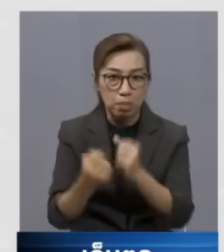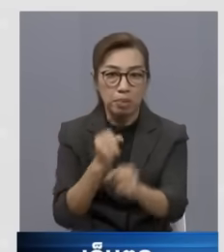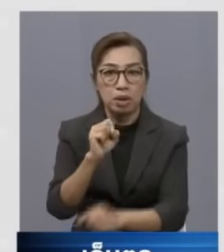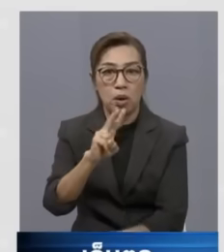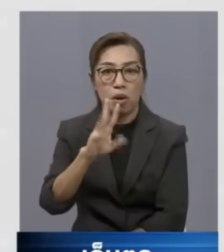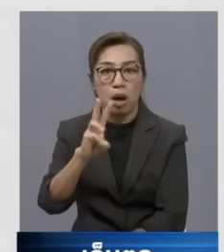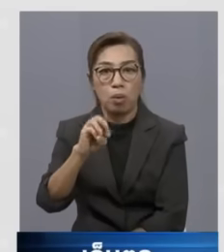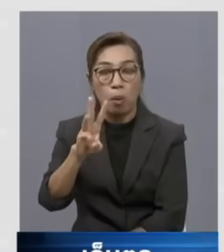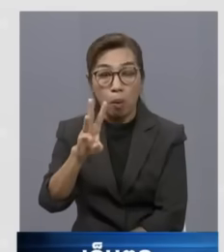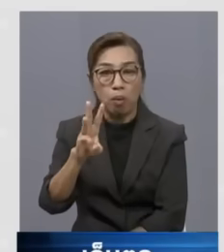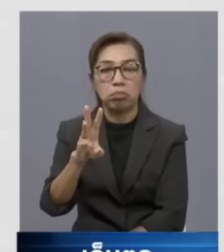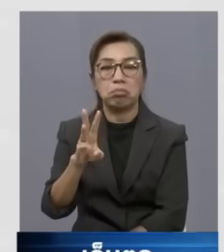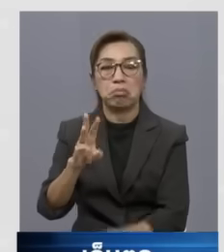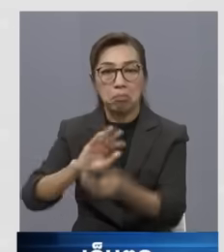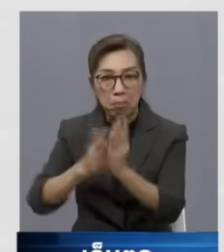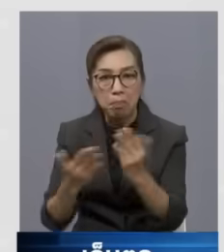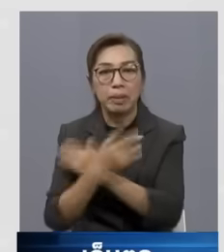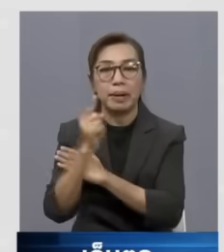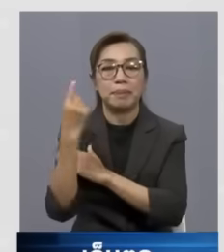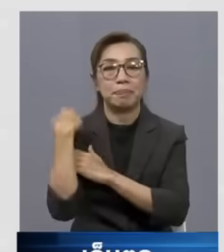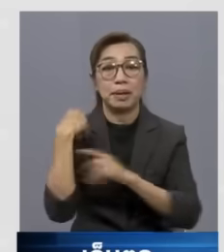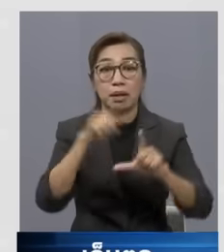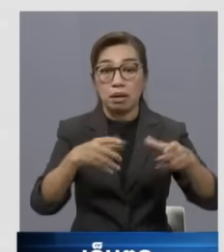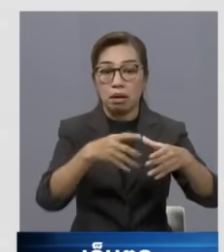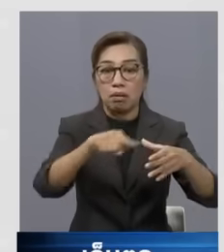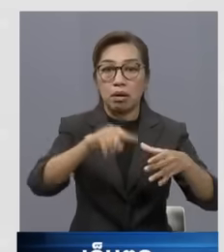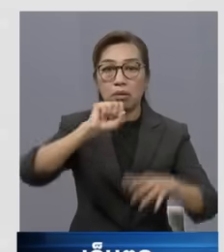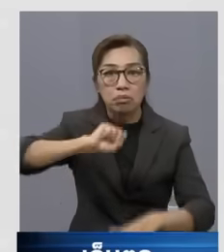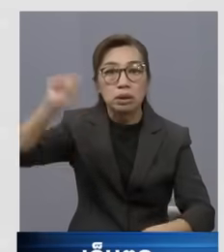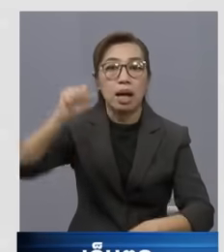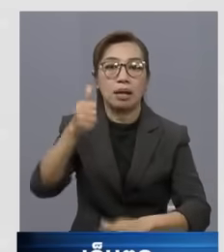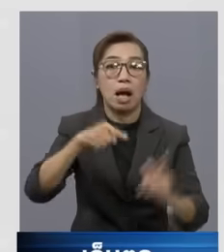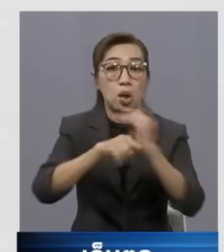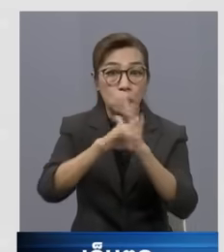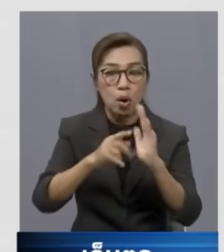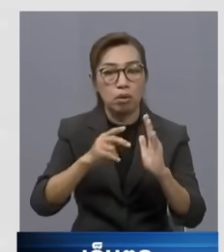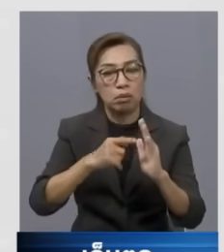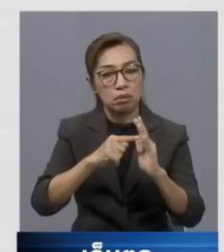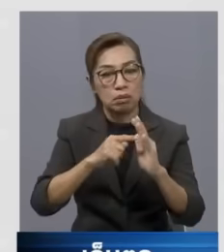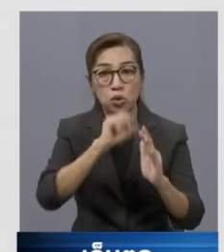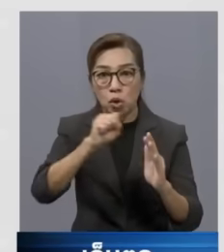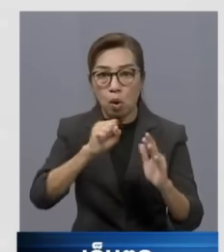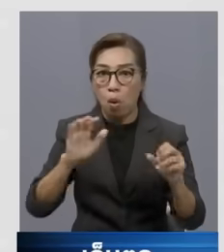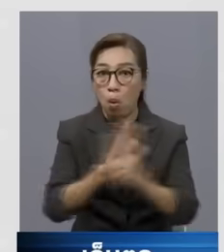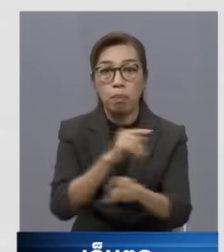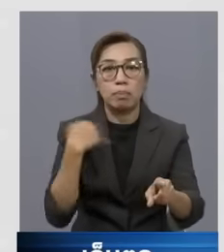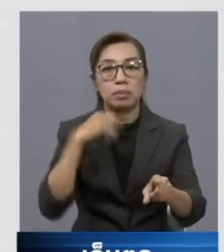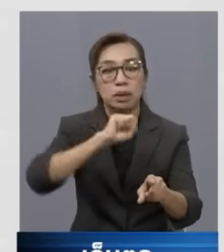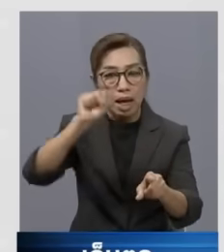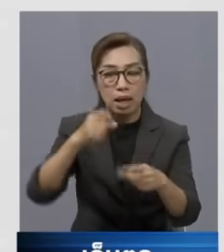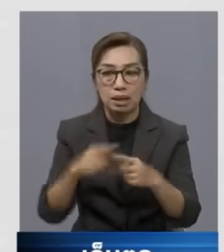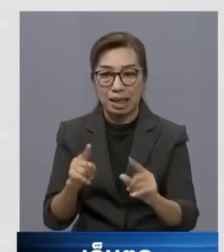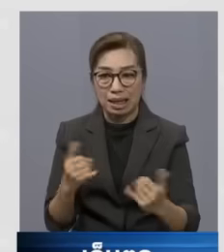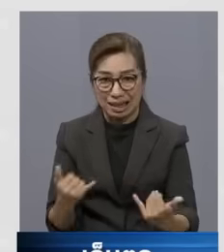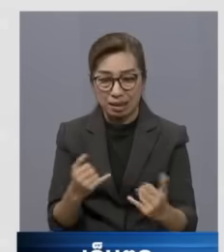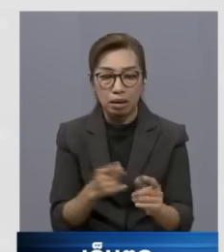66สถานการณ์ในพื้นที่เปลี่ยนแปลงโดยพรรคก้าวไกลกลับมาชนะยกจังหวัดแต่ในขณะเดียวกันการเปลี่ยนตัวผู้สมัครเพื่อ